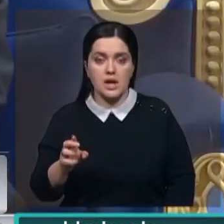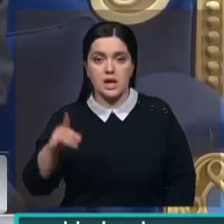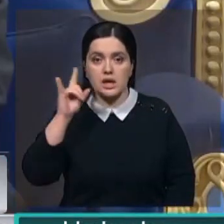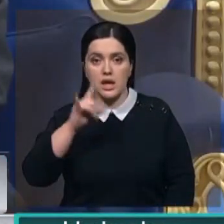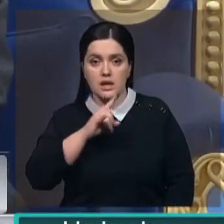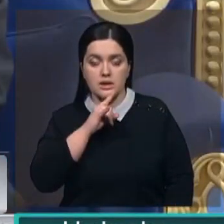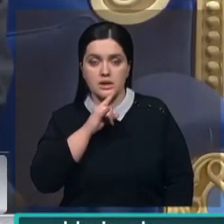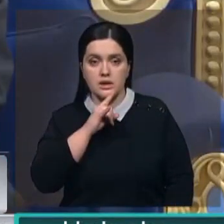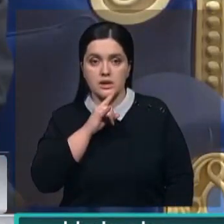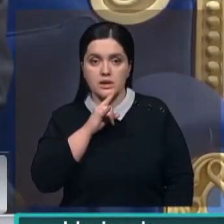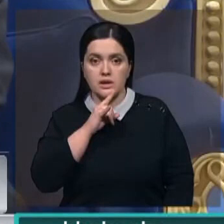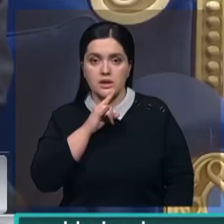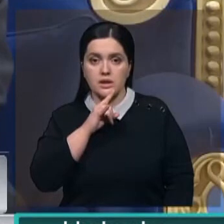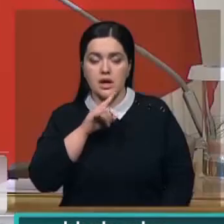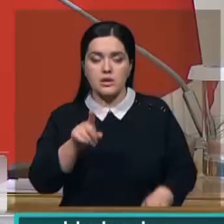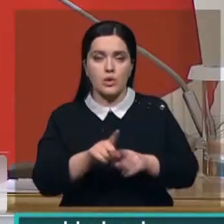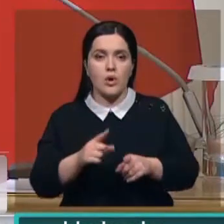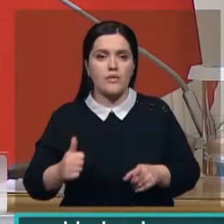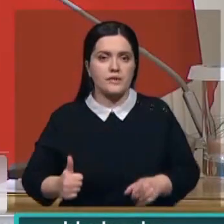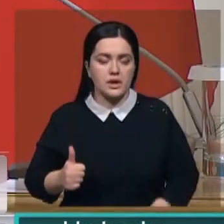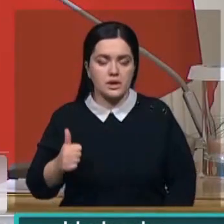уже стал такой авторитетным